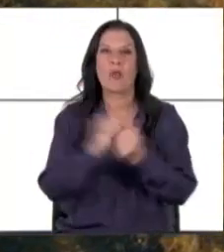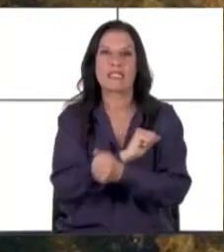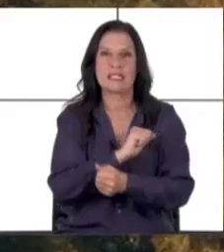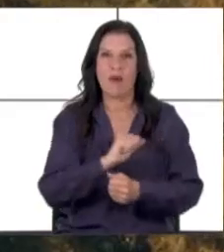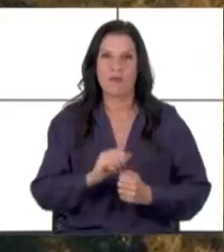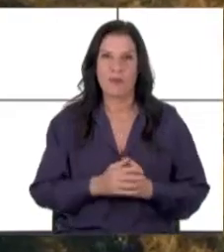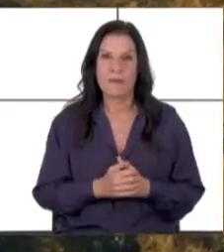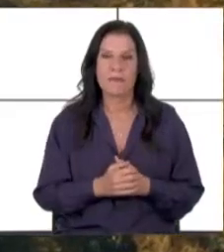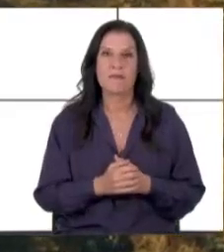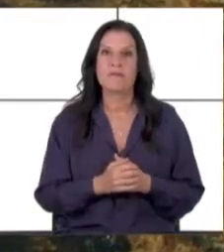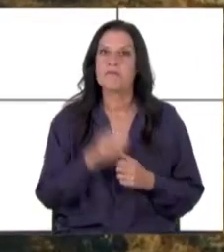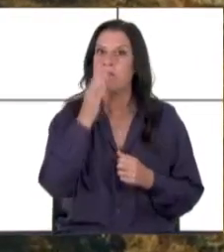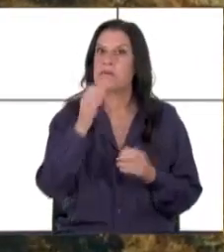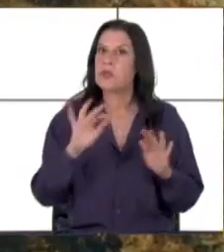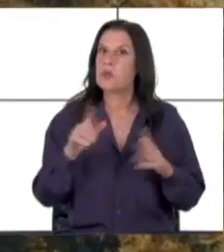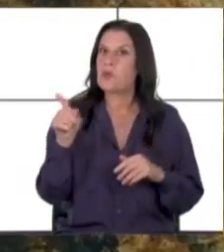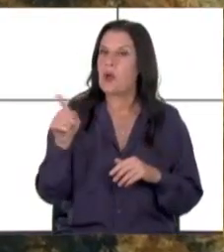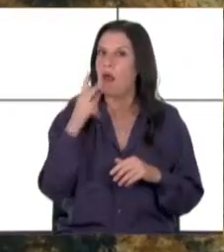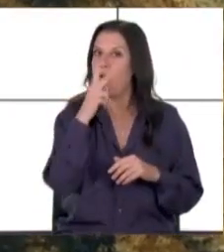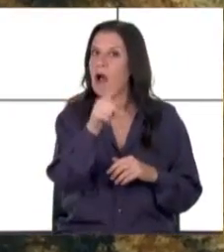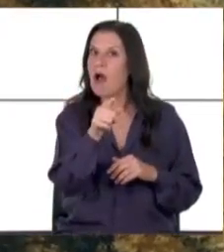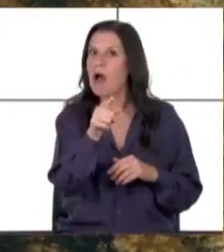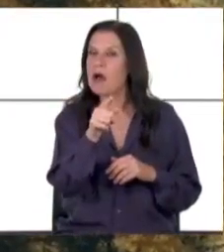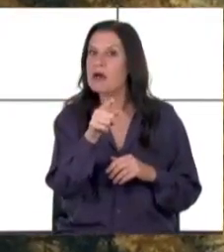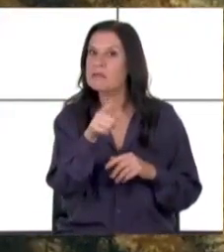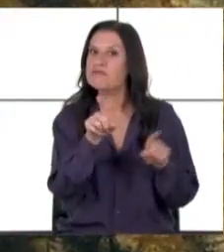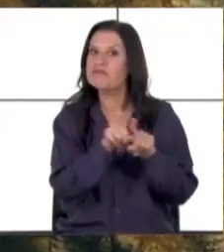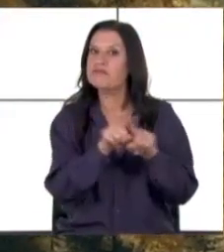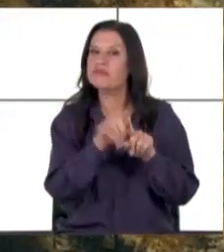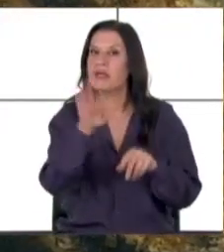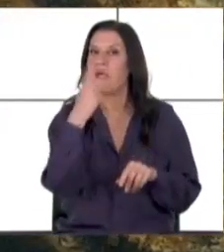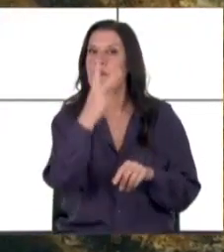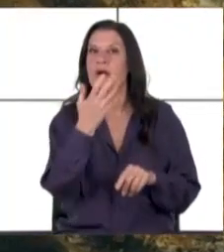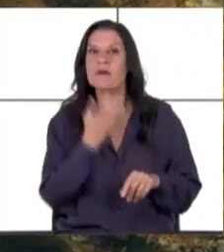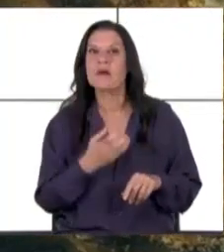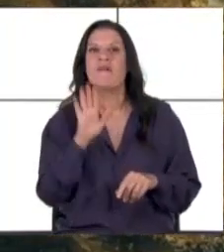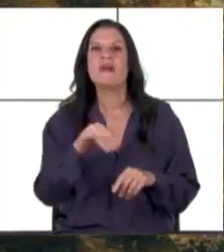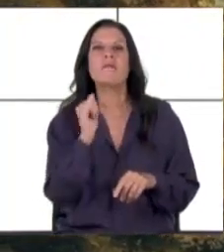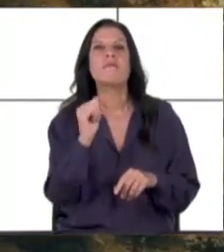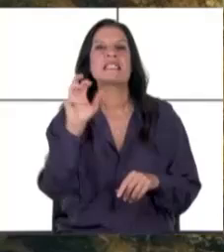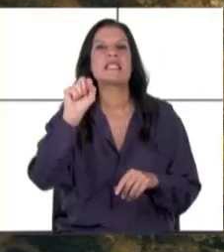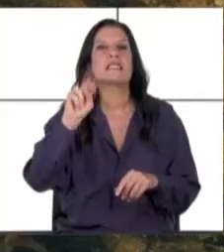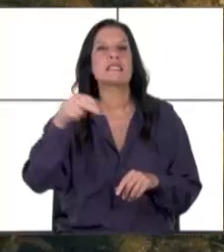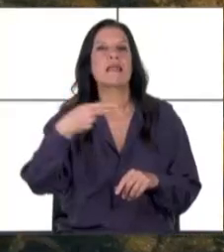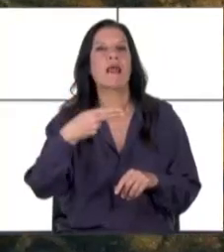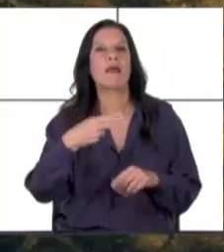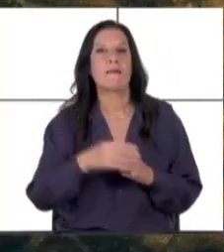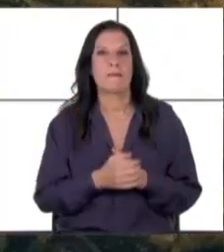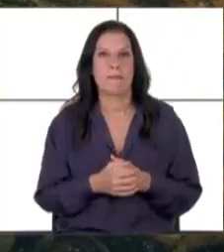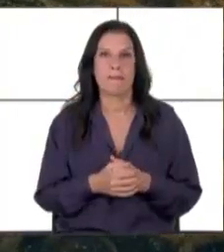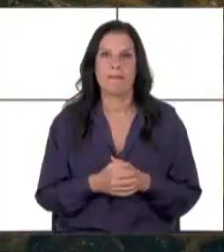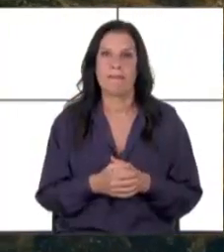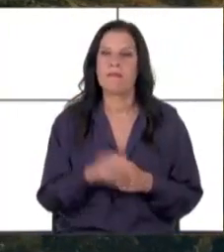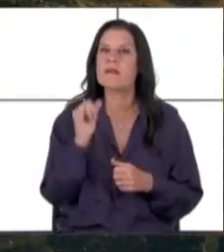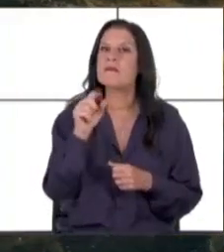יכול להיות שהסנה שברגר ראה הוא אותו סנה שמשה ראה? ומה זה בכלל סנה? סנה בוער. מה פירוש